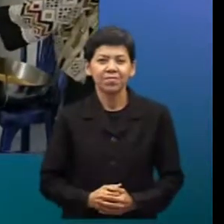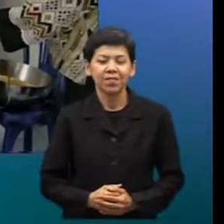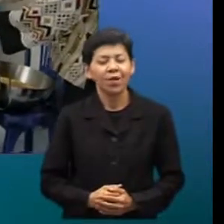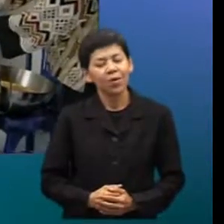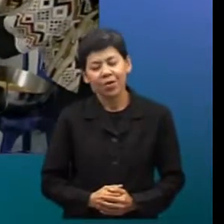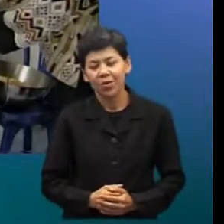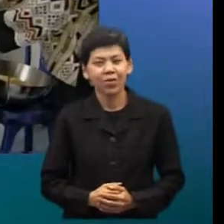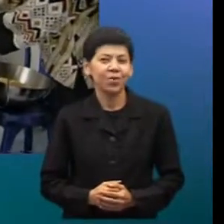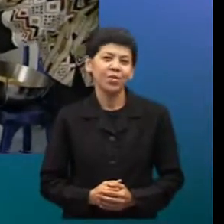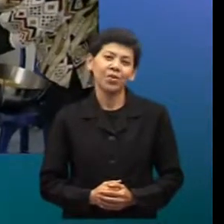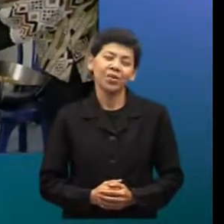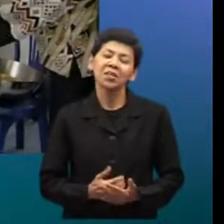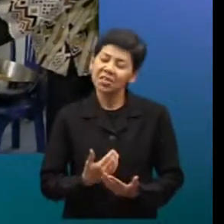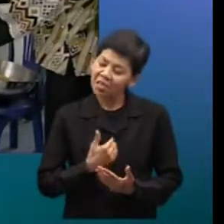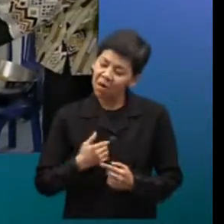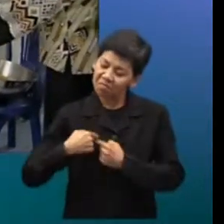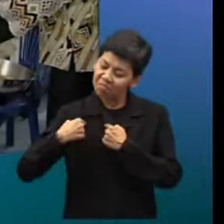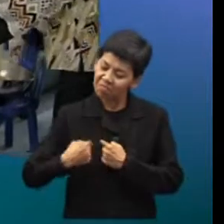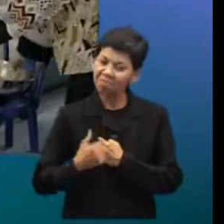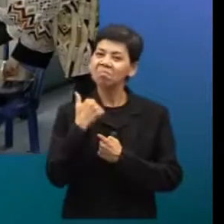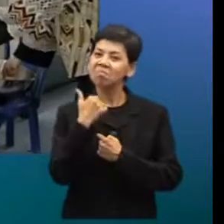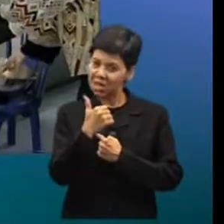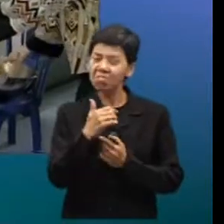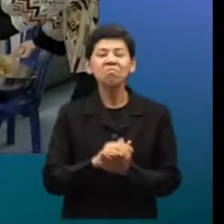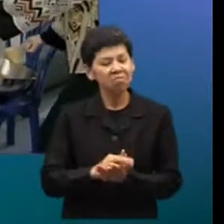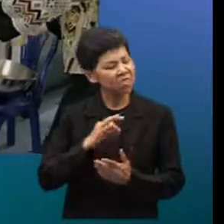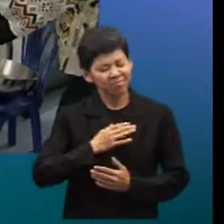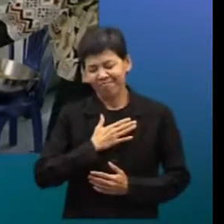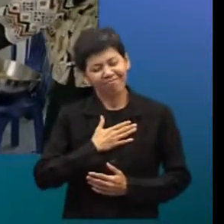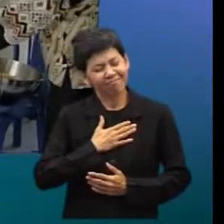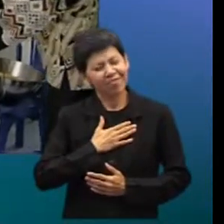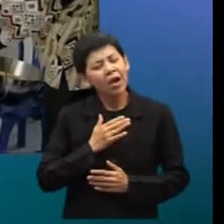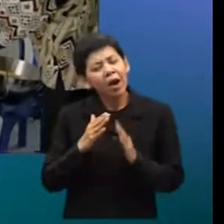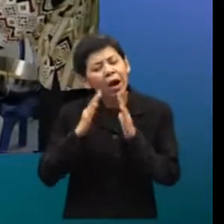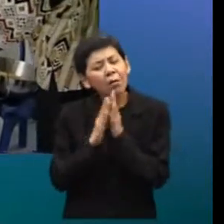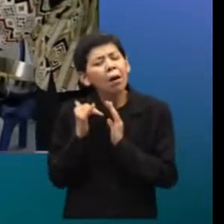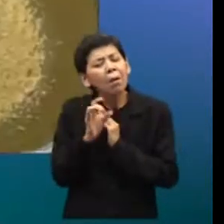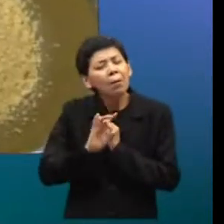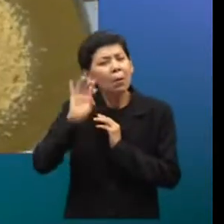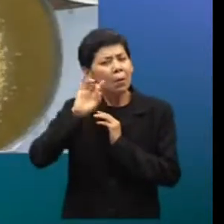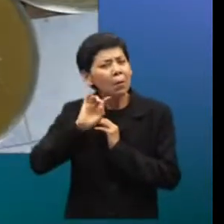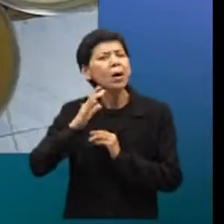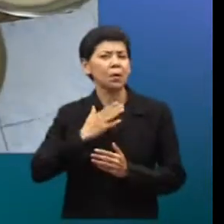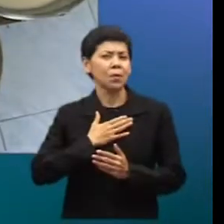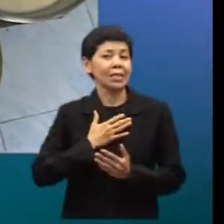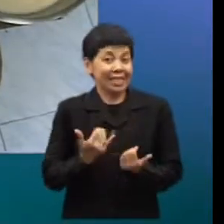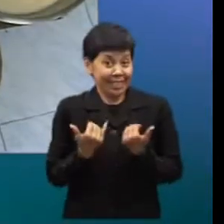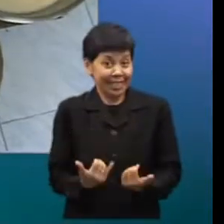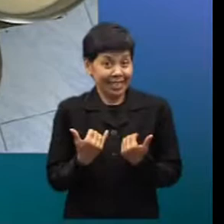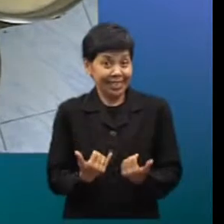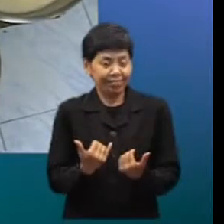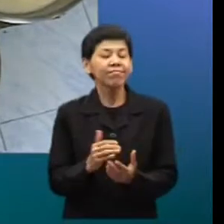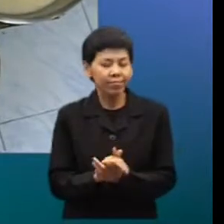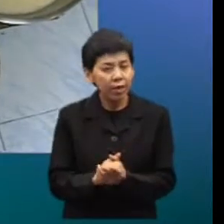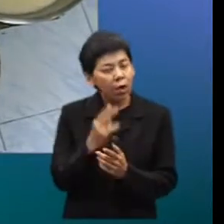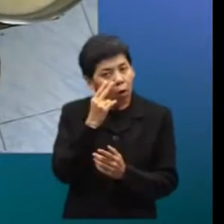พ แม่คุณมนรัตน์แกเป็นคนใจบุญนะครับเมื่อยักก็เหมือนผมนานๆจะเข้าวัดสักทีเอาล่ะครับเ